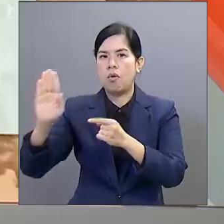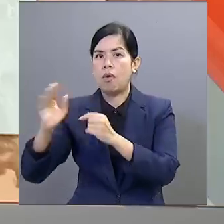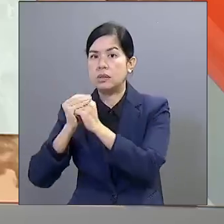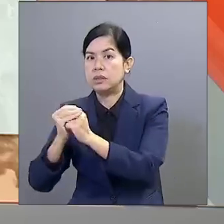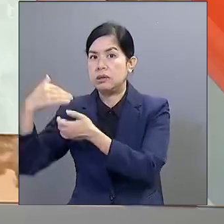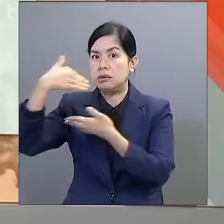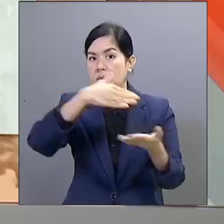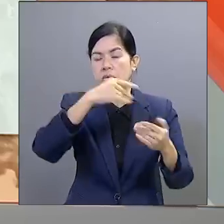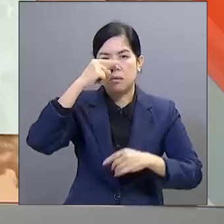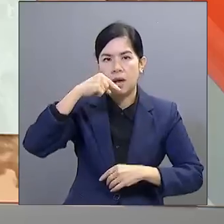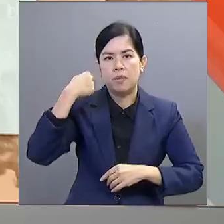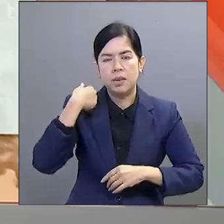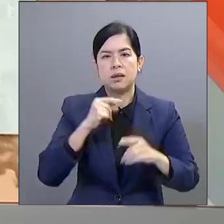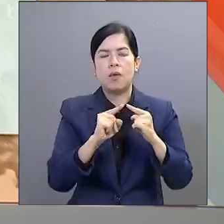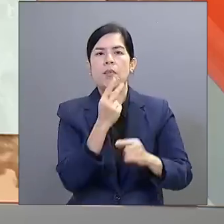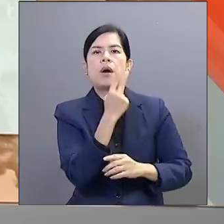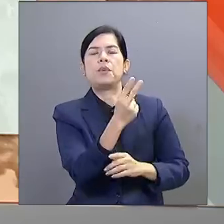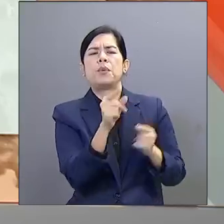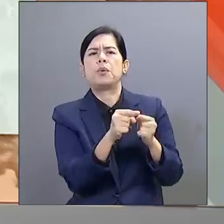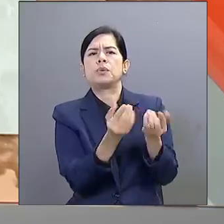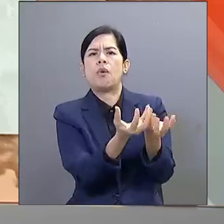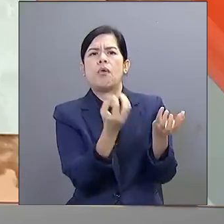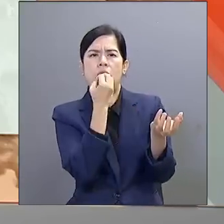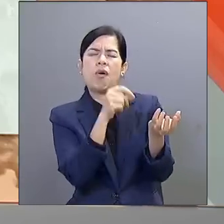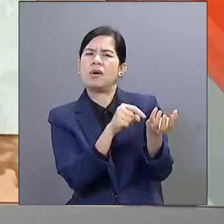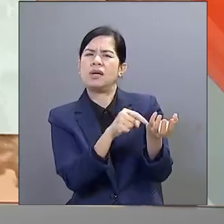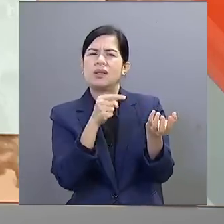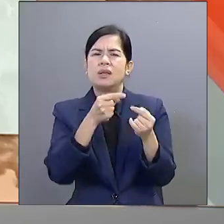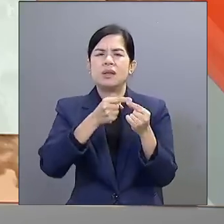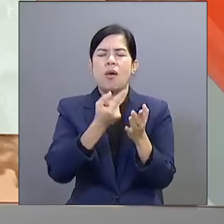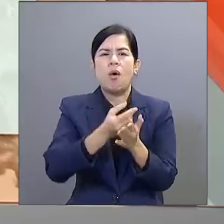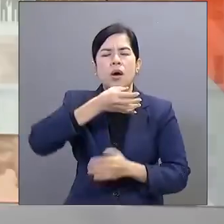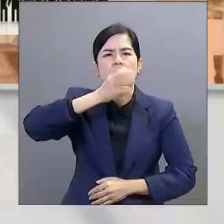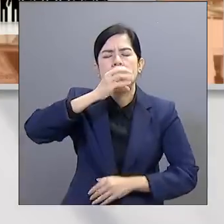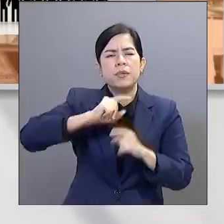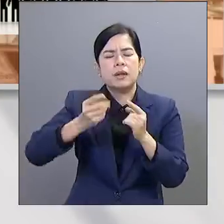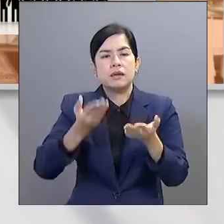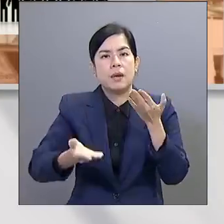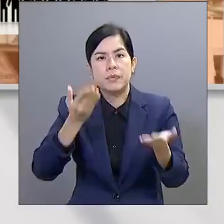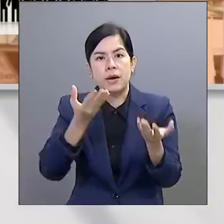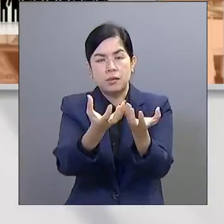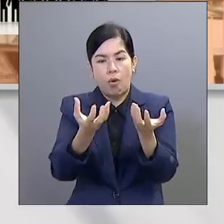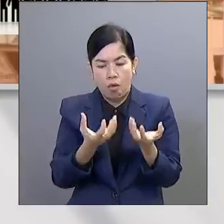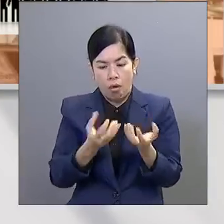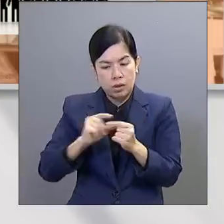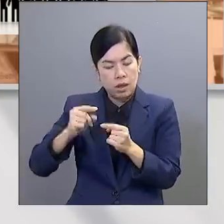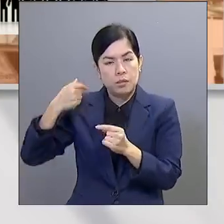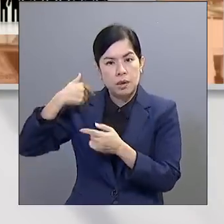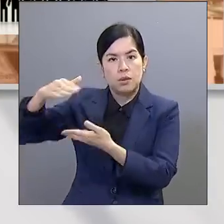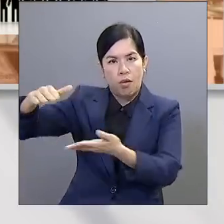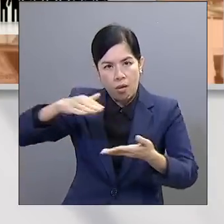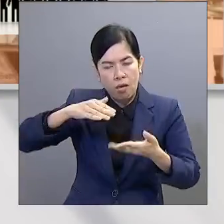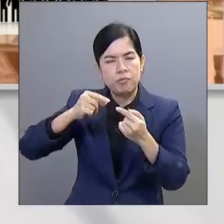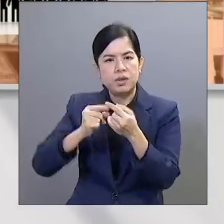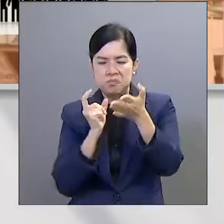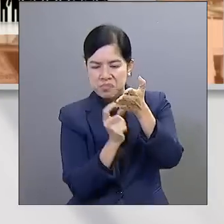ในเนี่ยไม่ว่าจะเป็นเมนูอาหารหรือแม้แต่เครื่องดื่มดับกระหายสินค้าที่จะนำเข้าส่งออกล้วนมาจากจีน